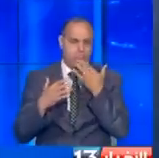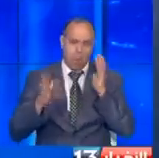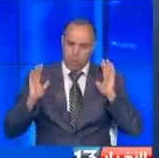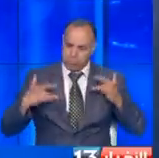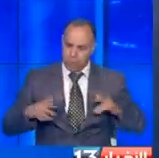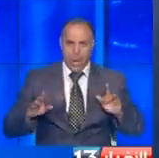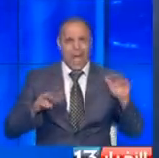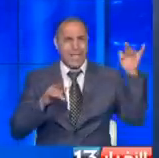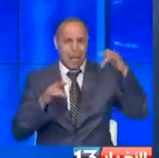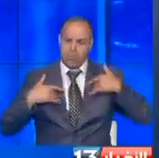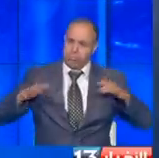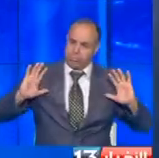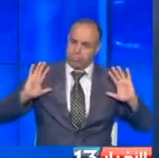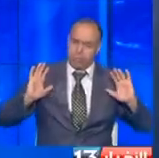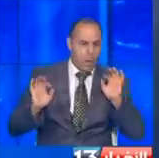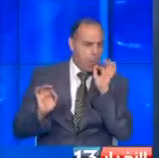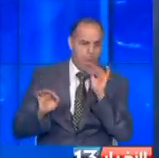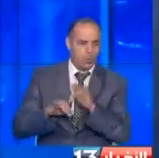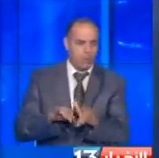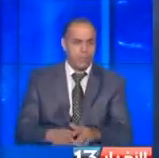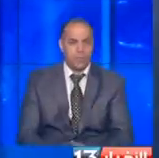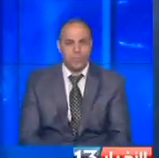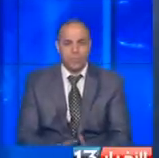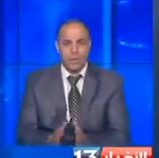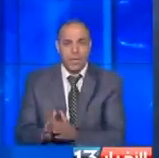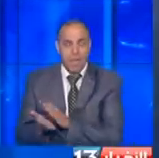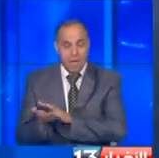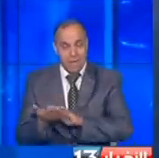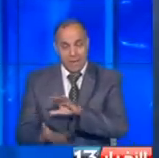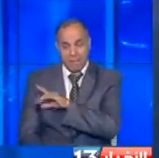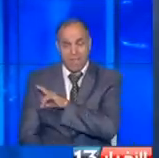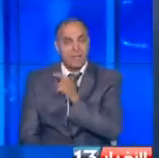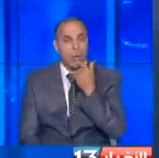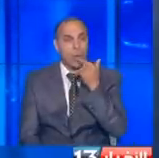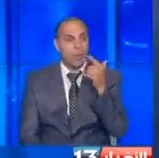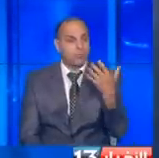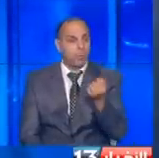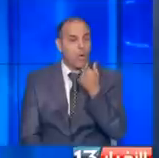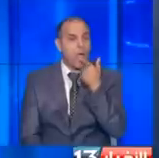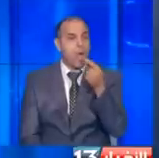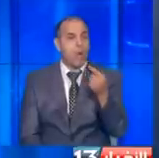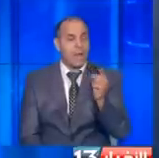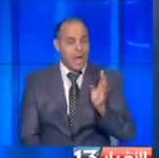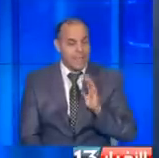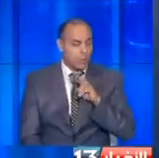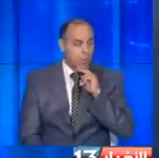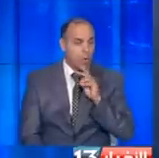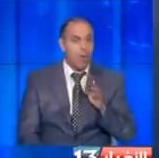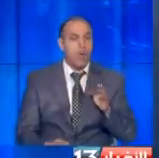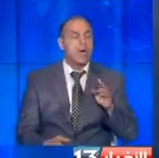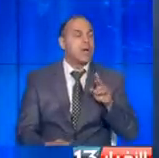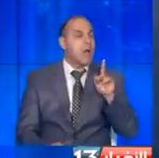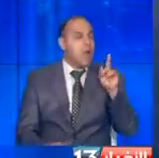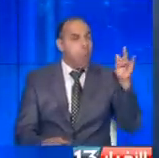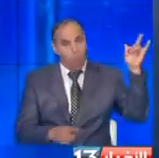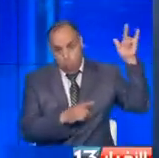تنفيذ ضربات جوية في المنطقة. وفي الأراضي الفلسطينية المحتلة، شنت قوات الاحتلال